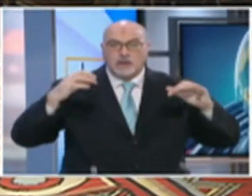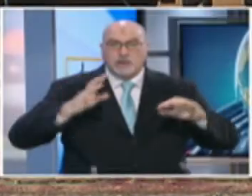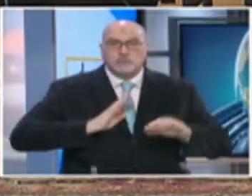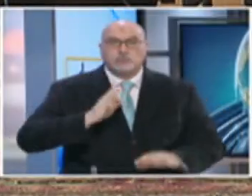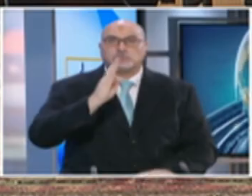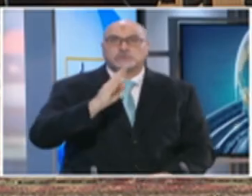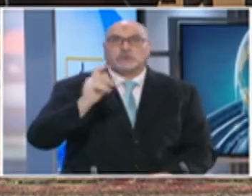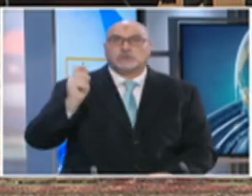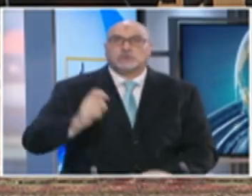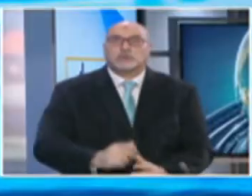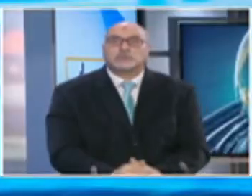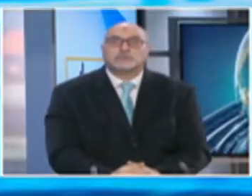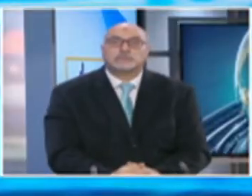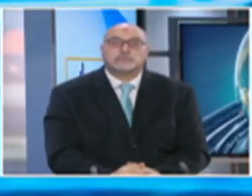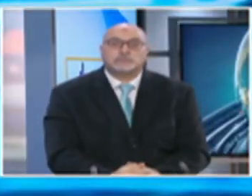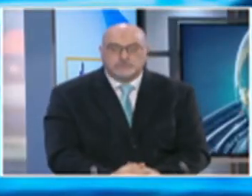عزوار.